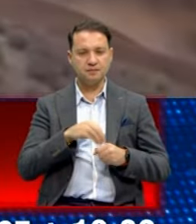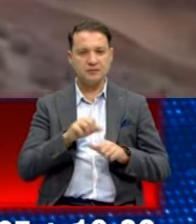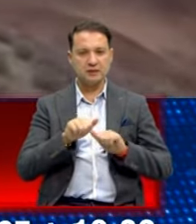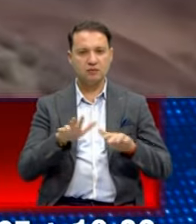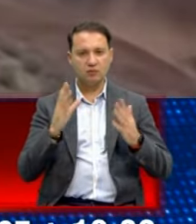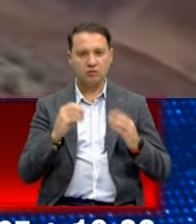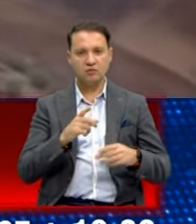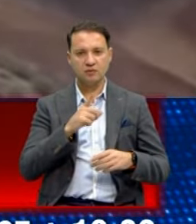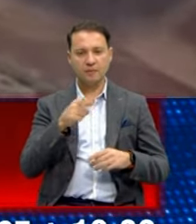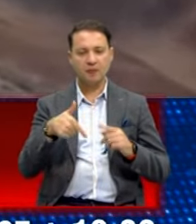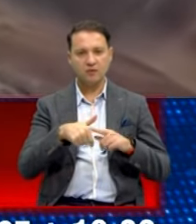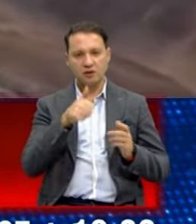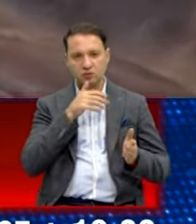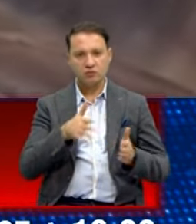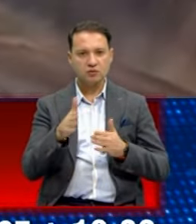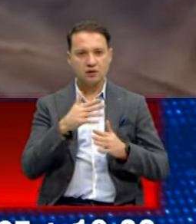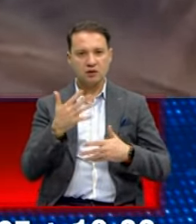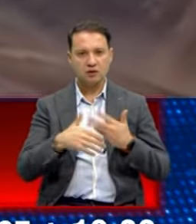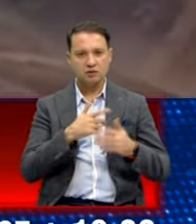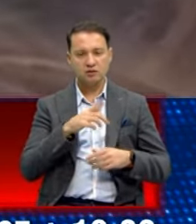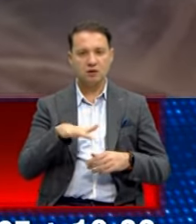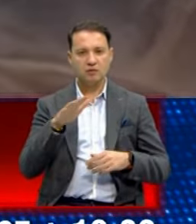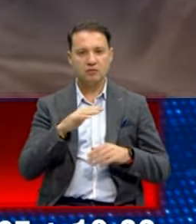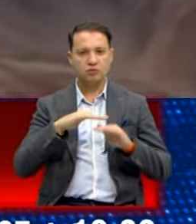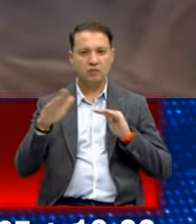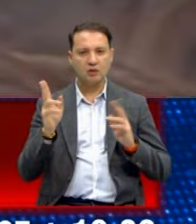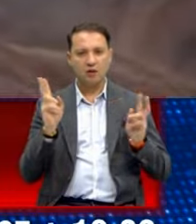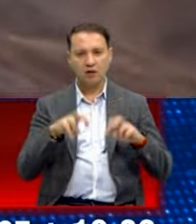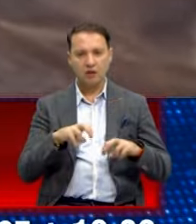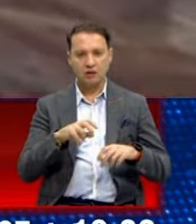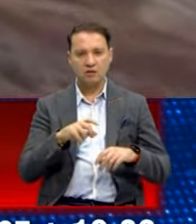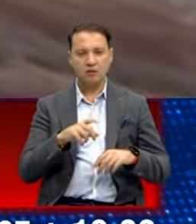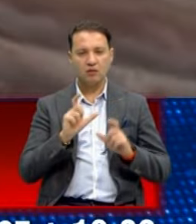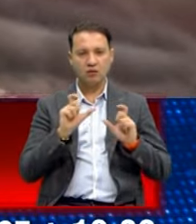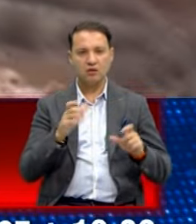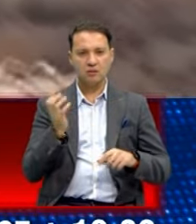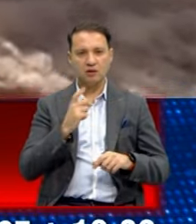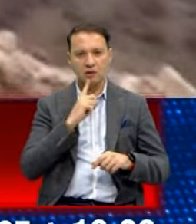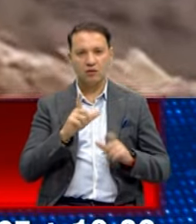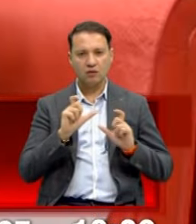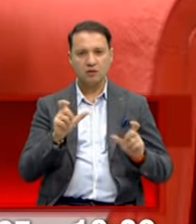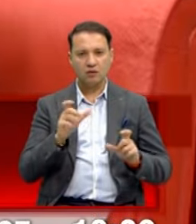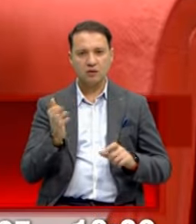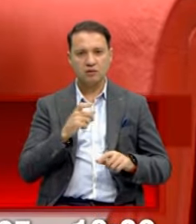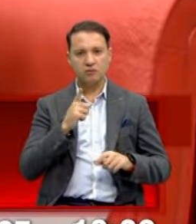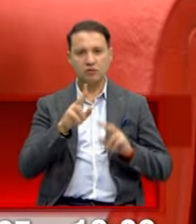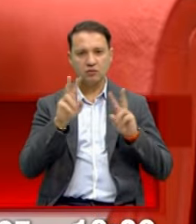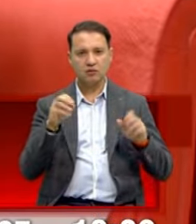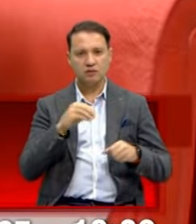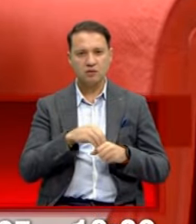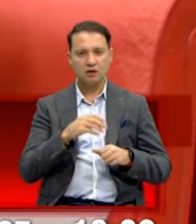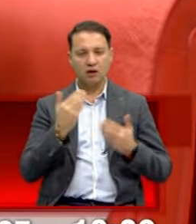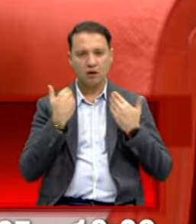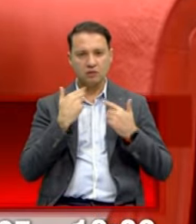sızıntı oldu. Fırat suyuna karıştı. Bütün toplum ayağa kalktı. önlem alın dedik, önlem alın. Bu konuyla ilgili